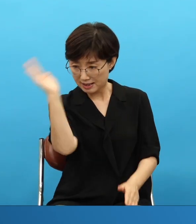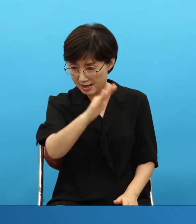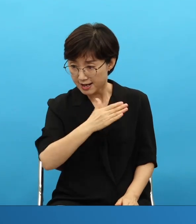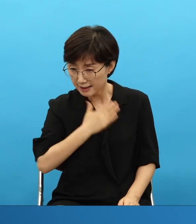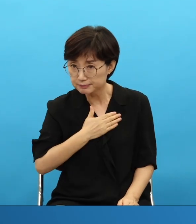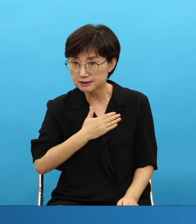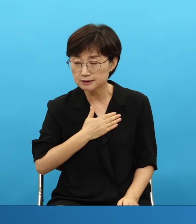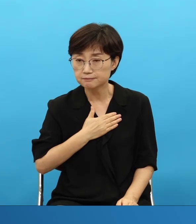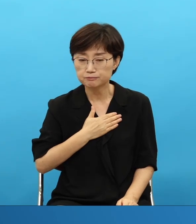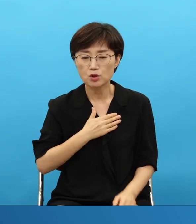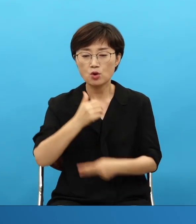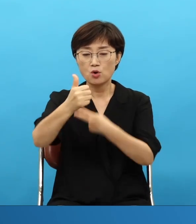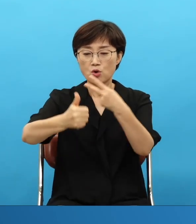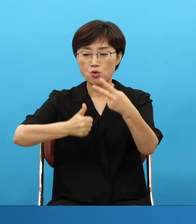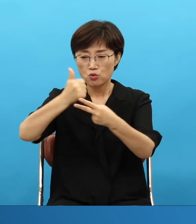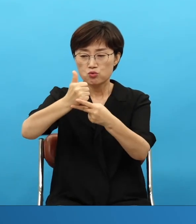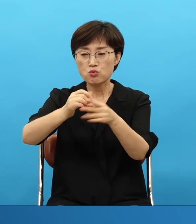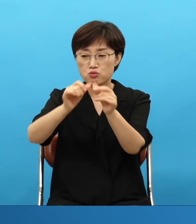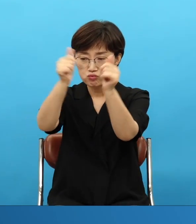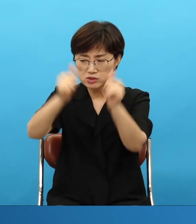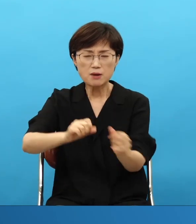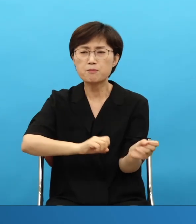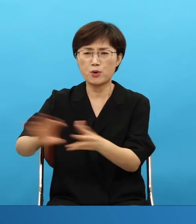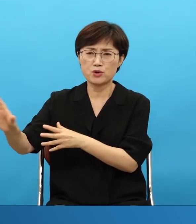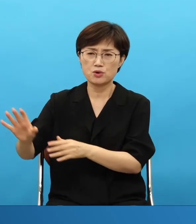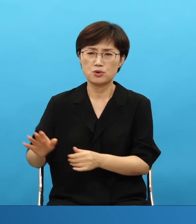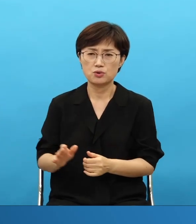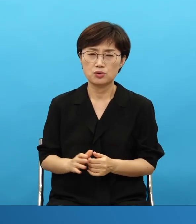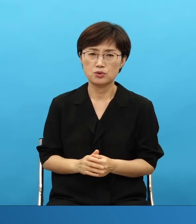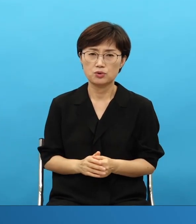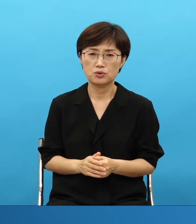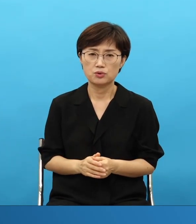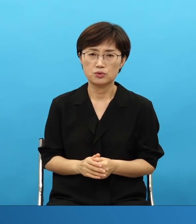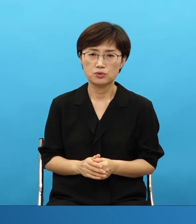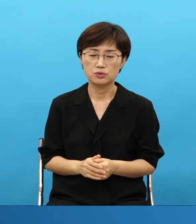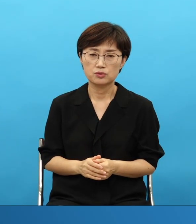상식이겠죠. 우상 버리라. Of course, get rid of the idols. 그런데